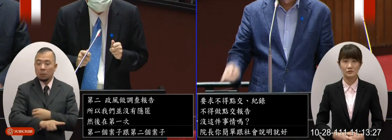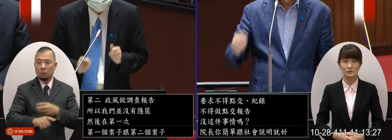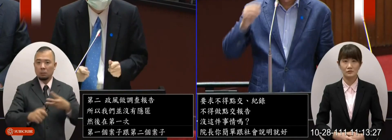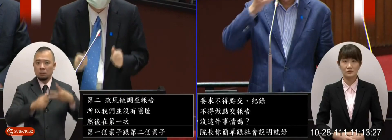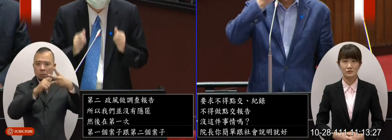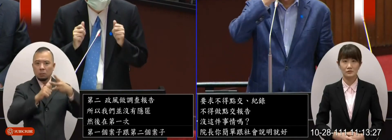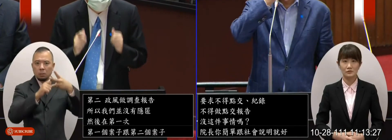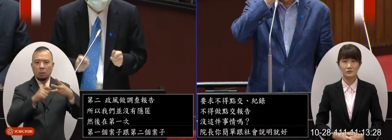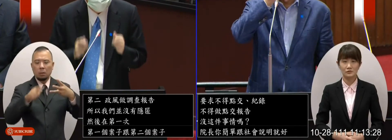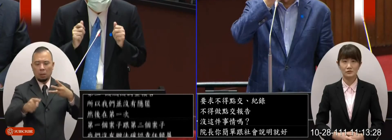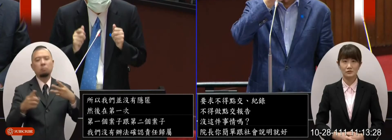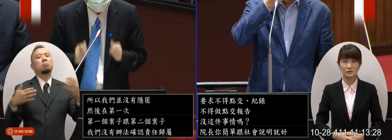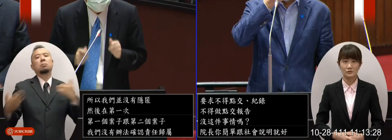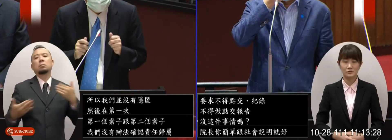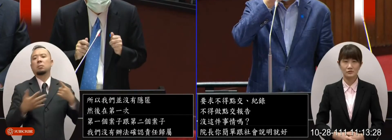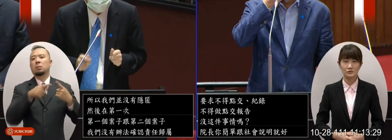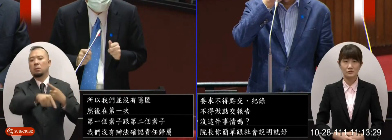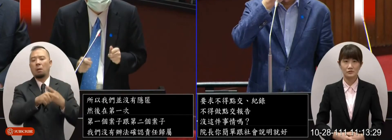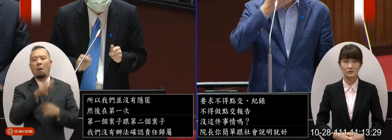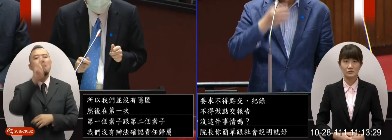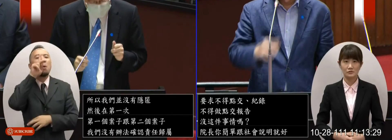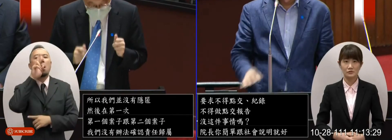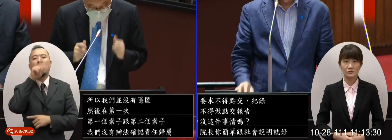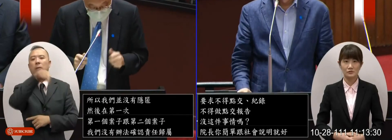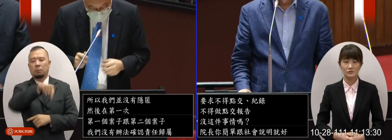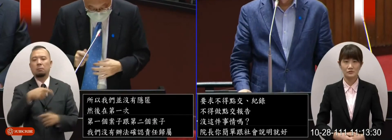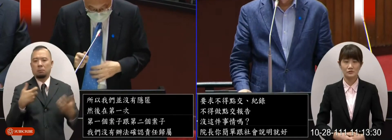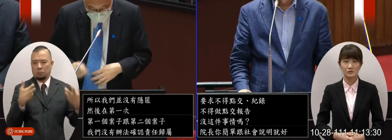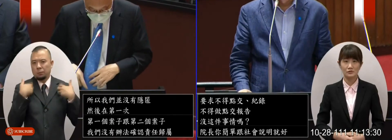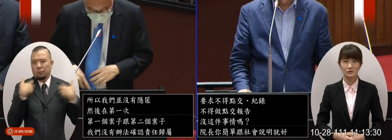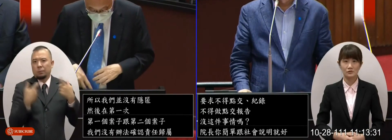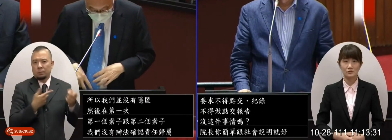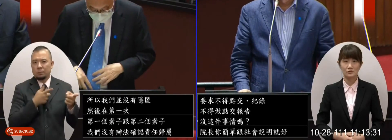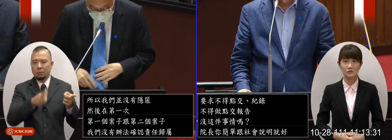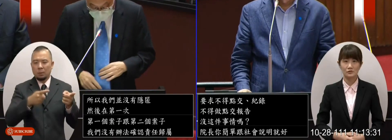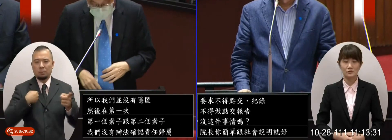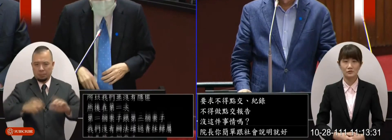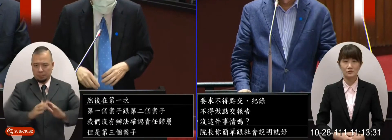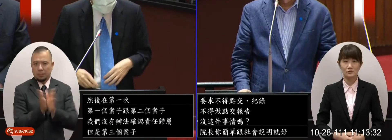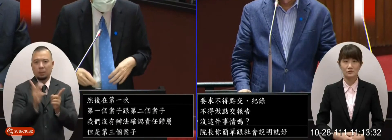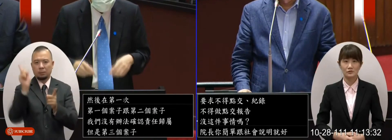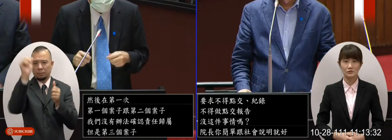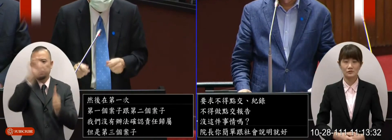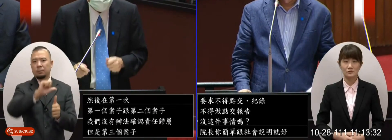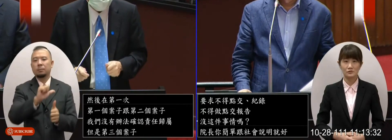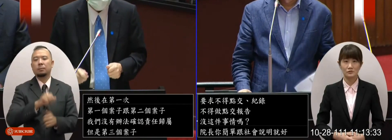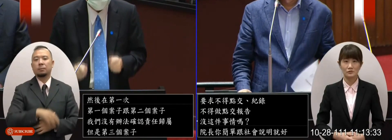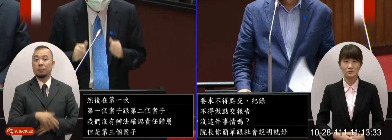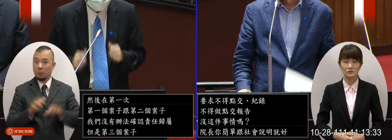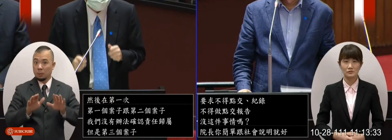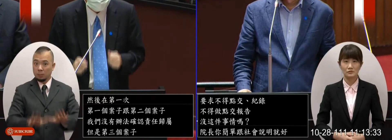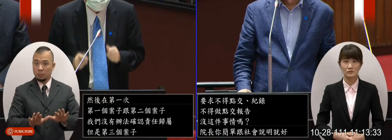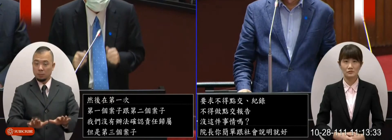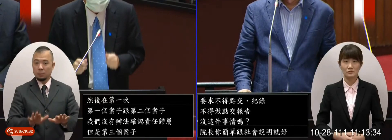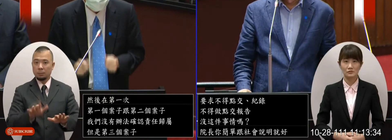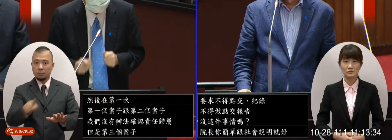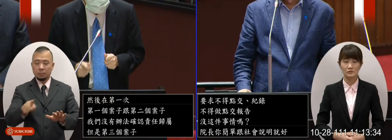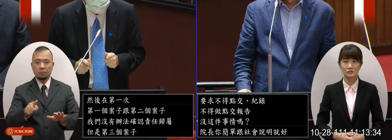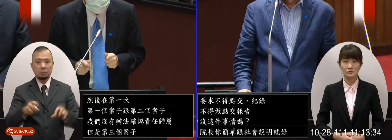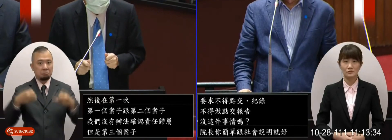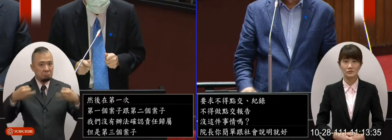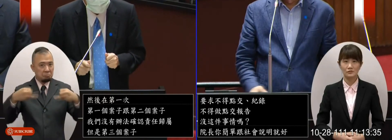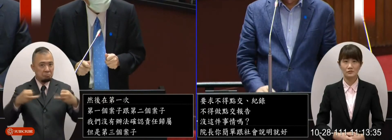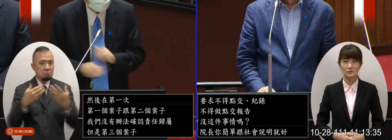属之后，我们就启动了这个惩处作业，所以现在是在考机会当